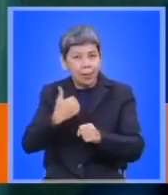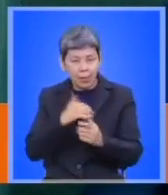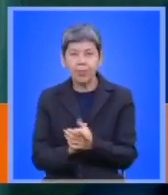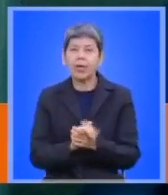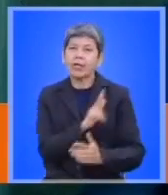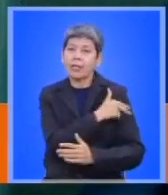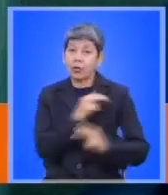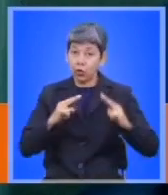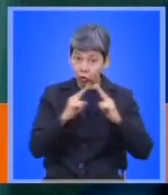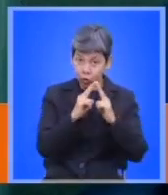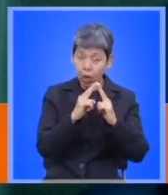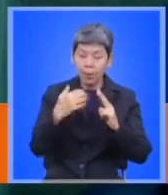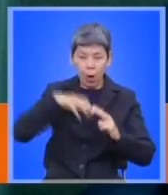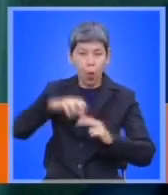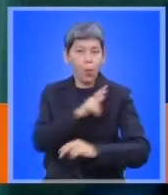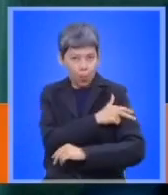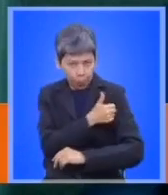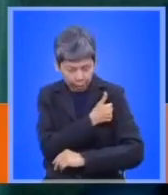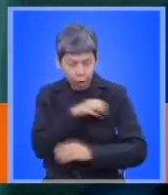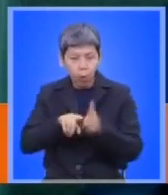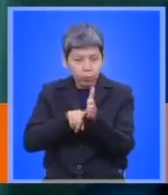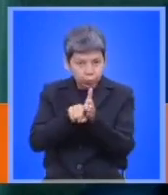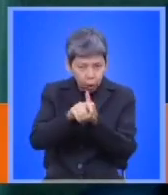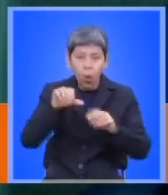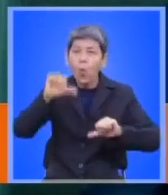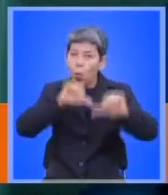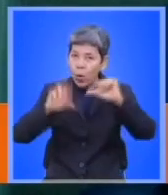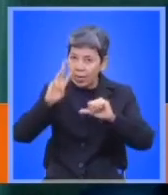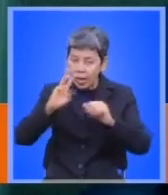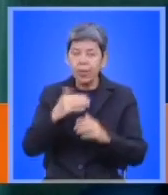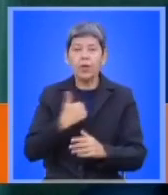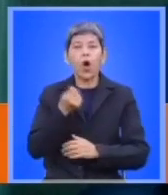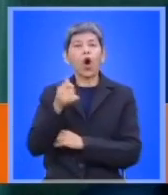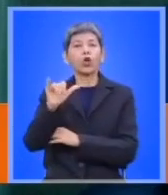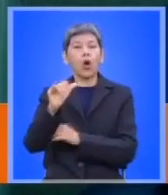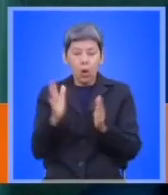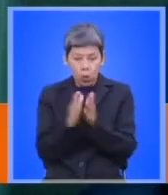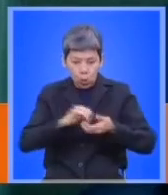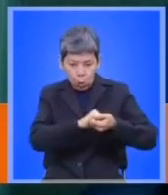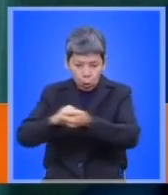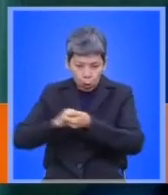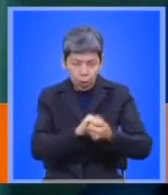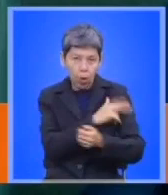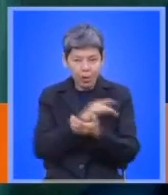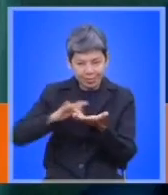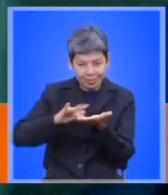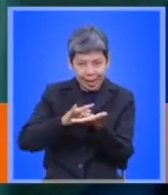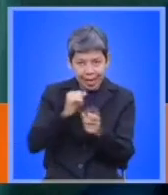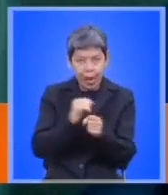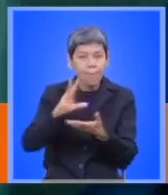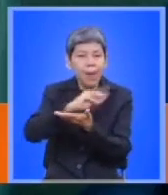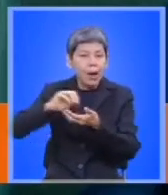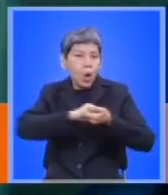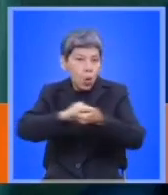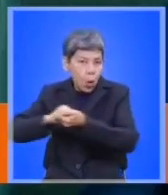าธารณสุขมีกรมการแพทย์กรมควบคุมโรคกรมวิทยาศาสตร์การแพทย์อย.นะครับองค์การเภสัชกรรมร่วมกับมหาวิทยาลั